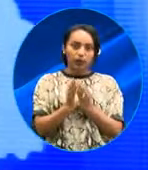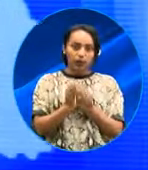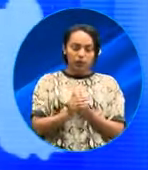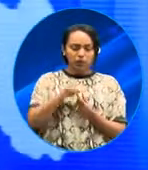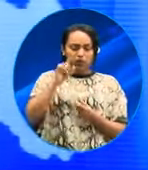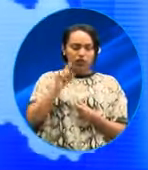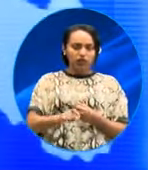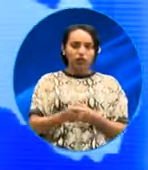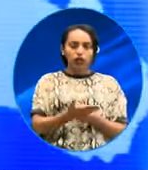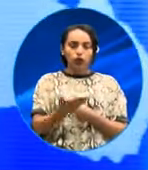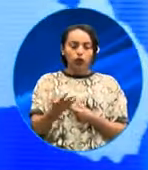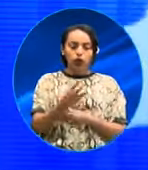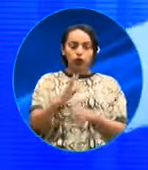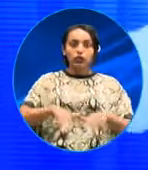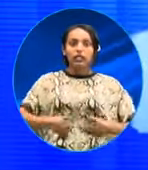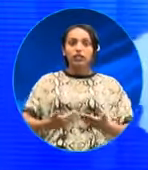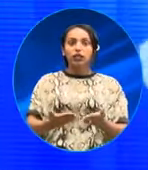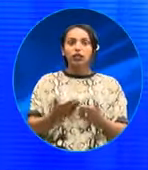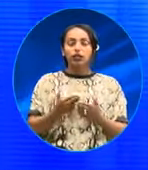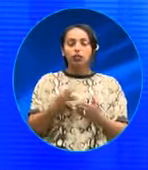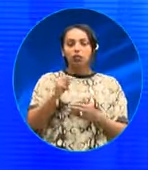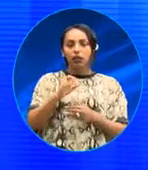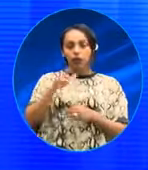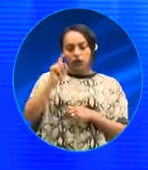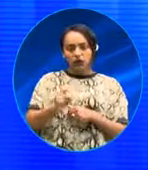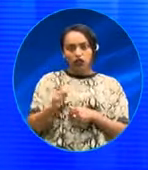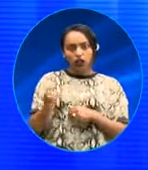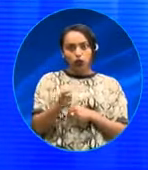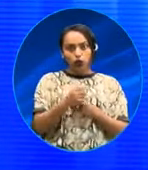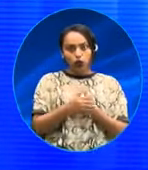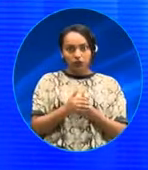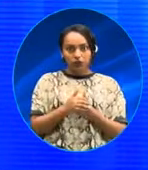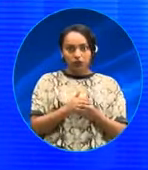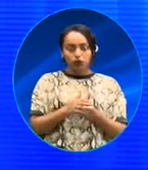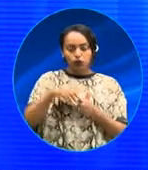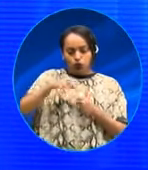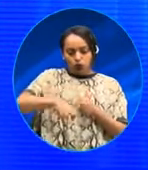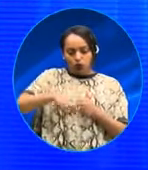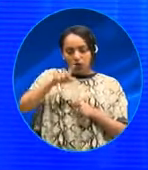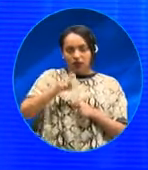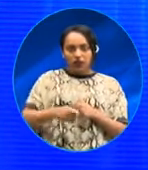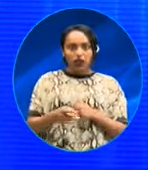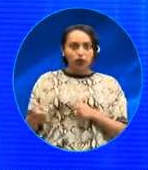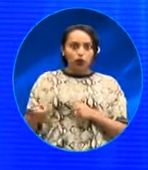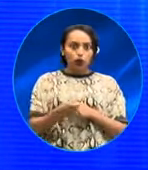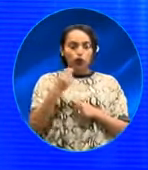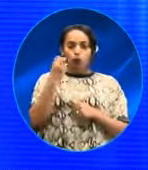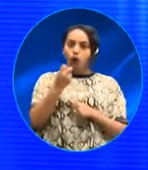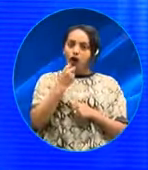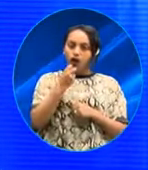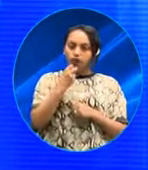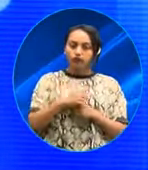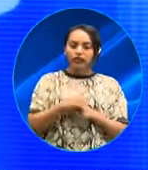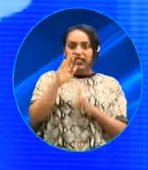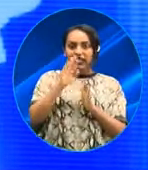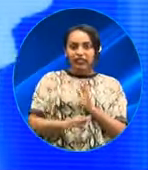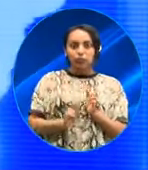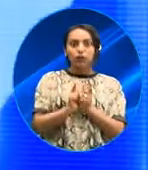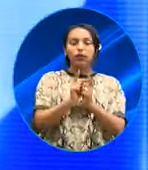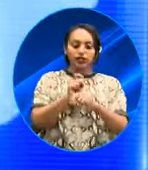ተንከባክበን የሚያስፈልጋቸውን ግብአት ሰጥተን ማዳበሪያ የሚያስፈልጋቸው ከሆነ ኩትኳቶ የሚያስፈልጋቸው ከሆነ ውሃ